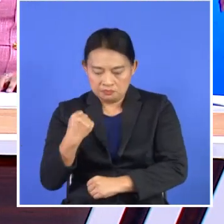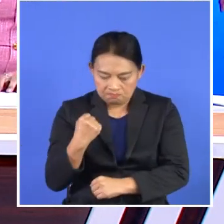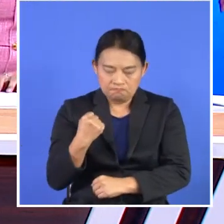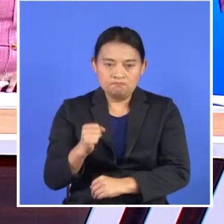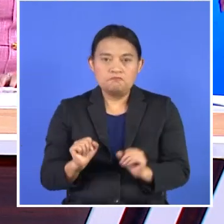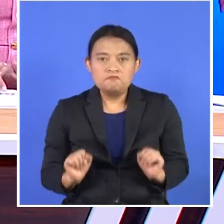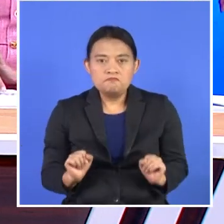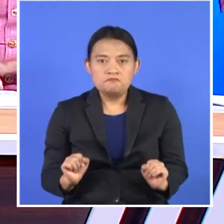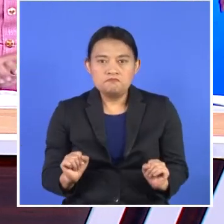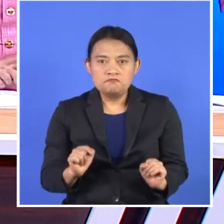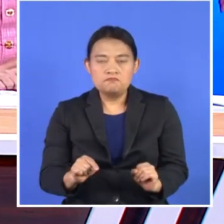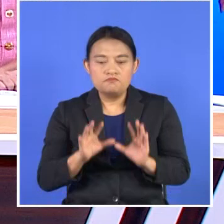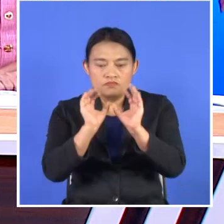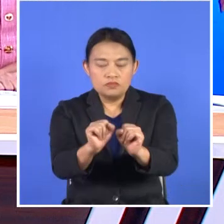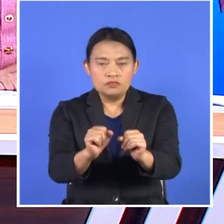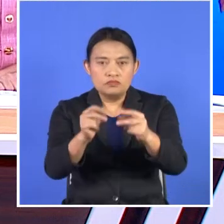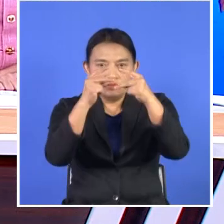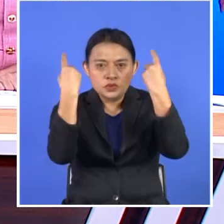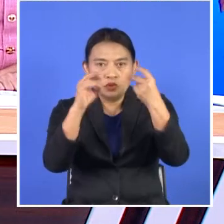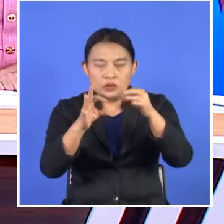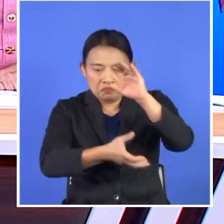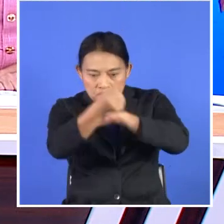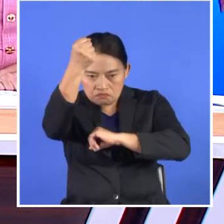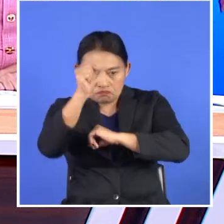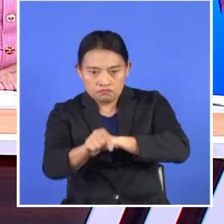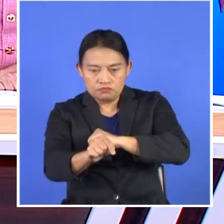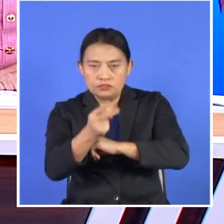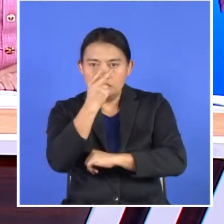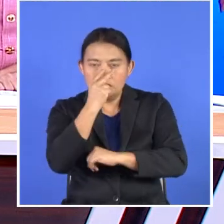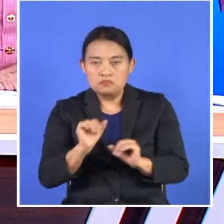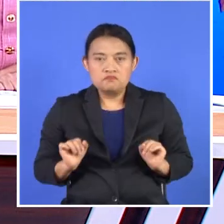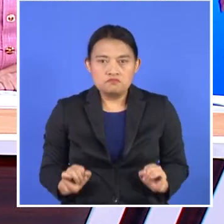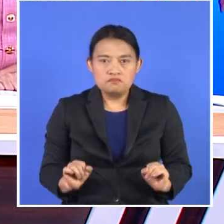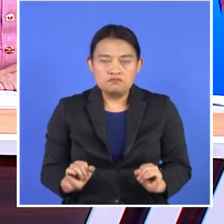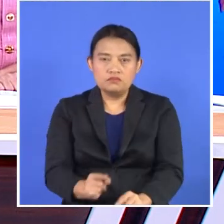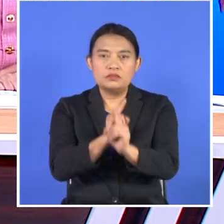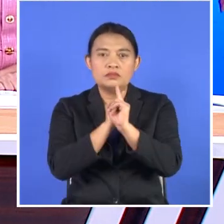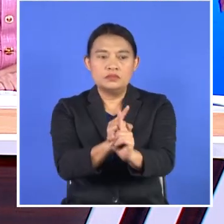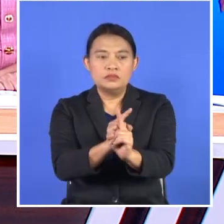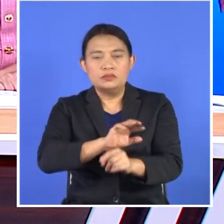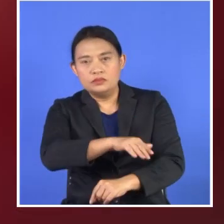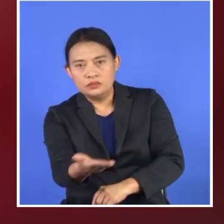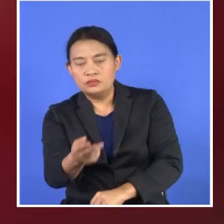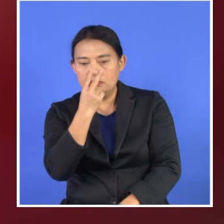ต์ล่าสองโจรแสบกระชากกระเป๋าไปดูคลิปที่พลเมืองดีเขาขี่รถแล้วในที่สุดรถล้มด้วยค่ะ